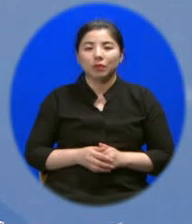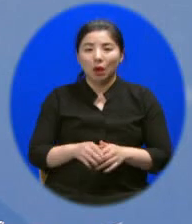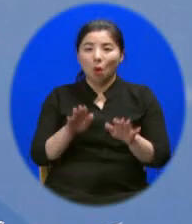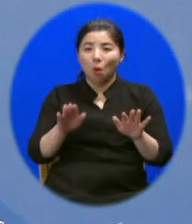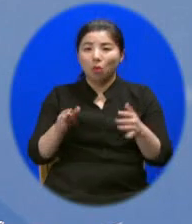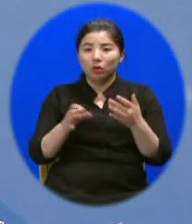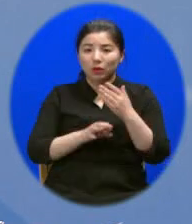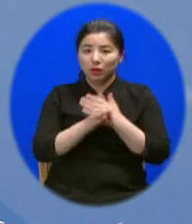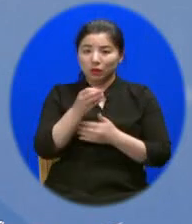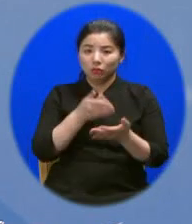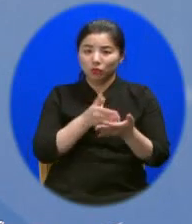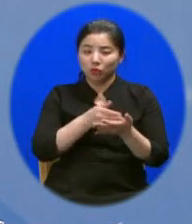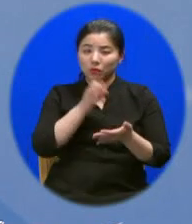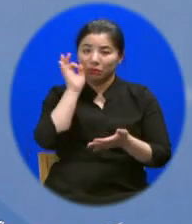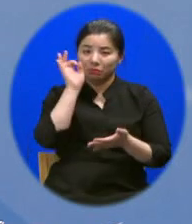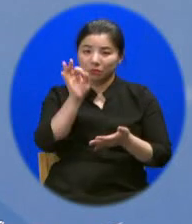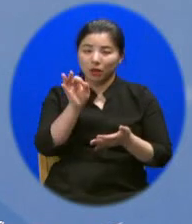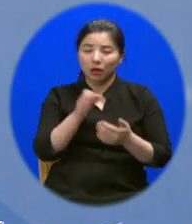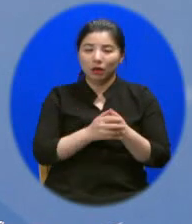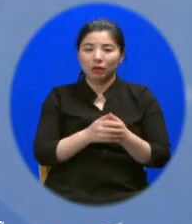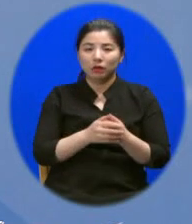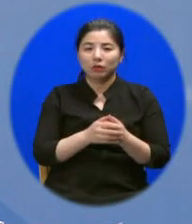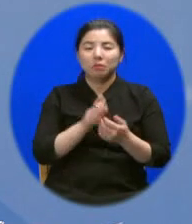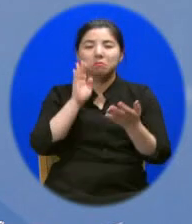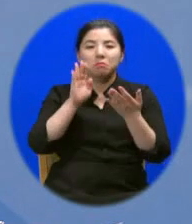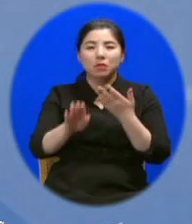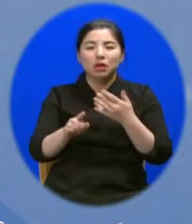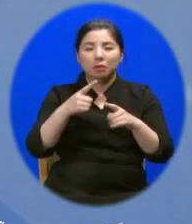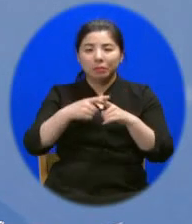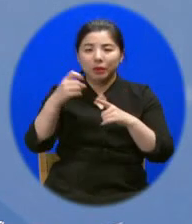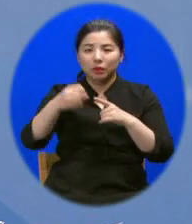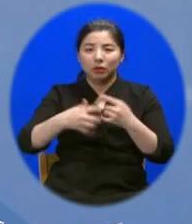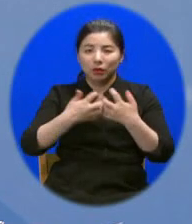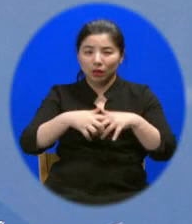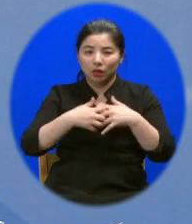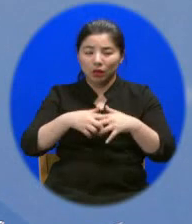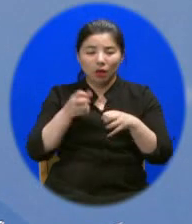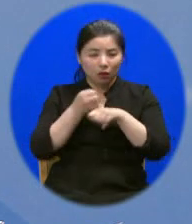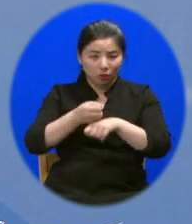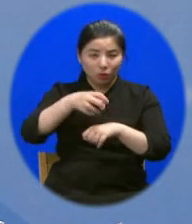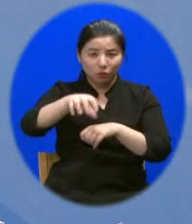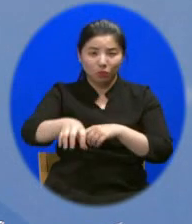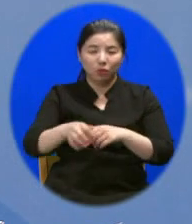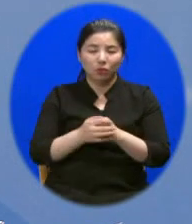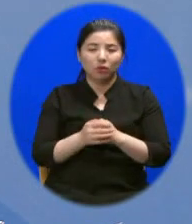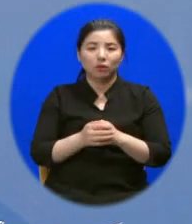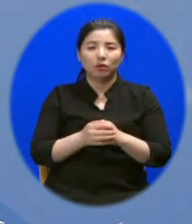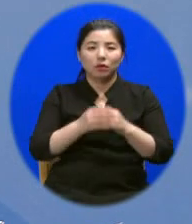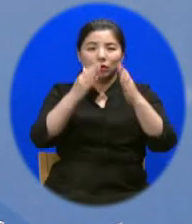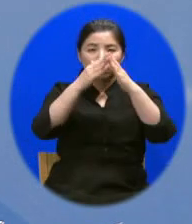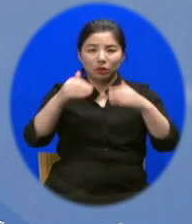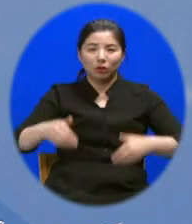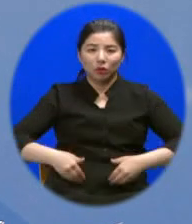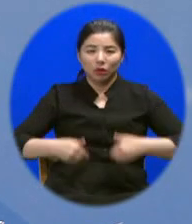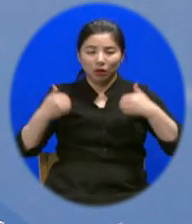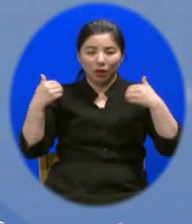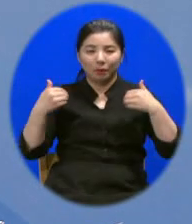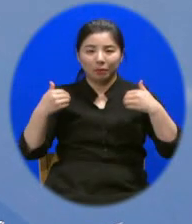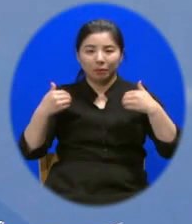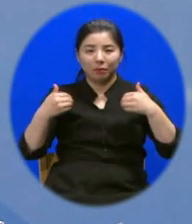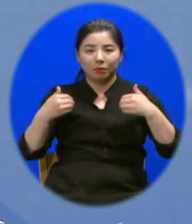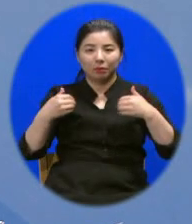오늘 아침 보도에 따르면 은 차세대 방사광 가속기를 장남으로 보낸 다음